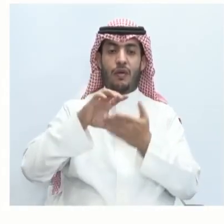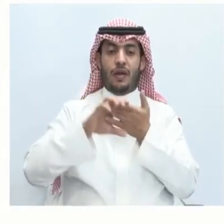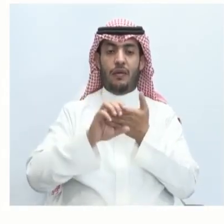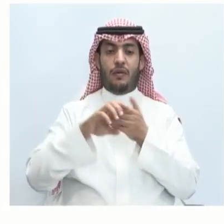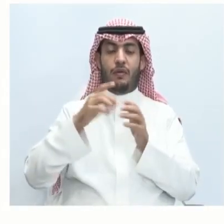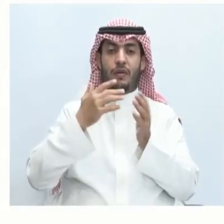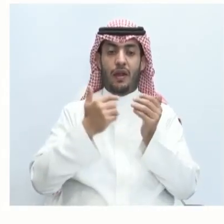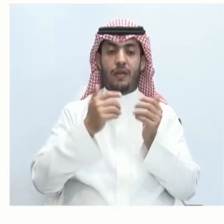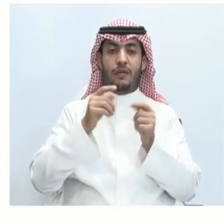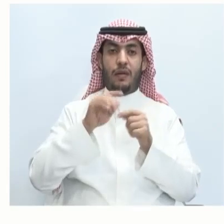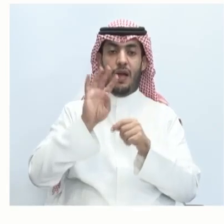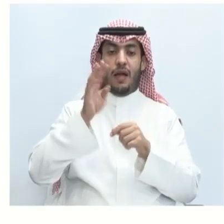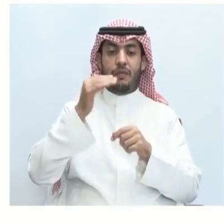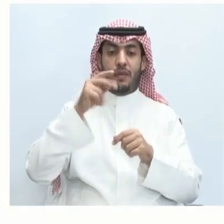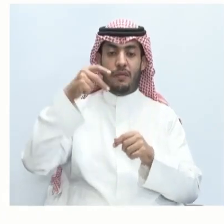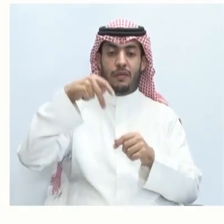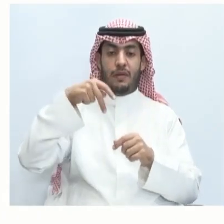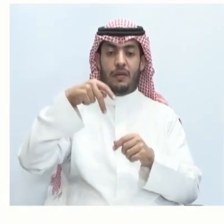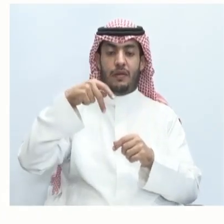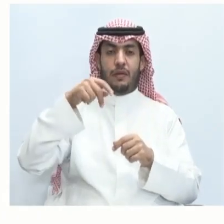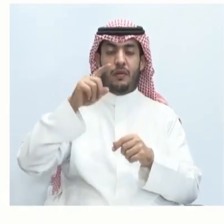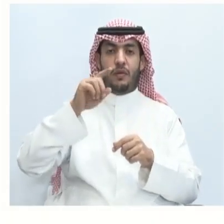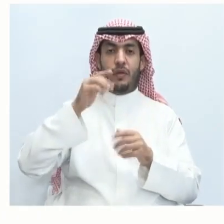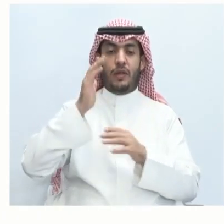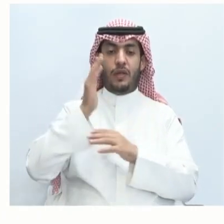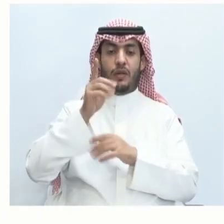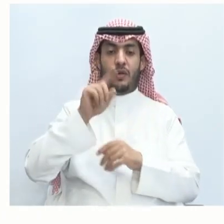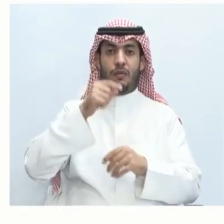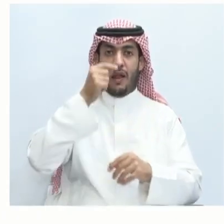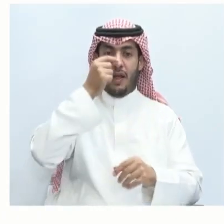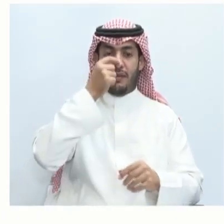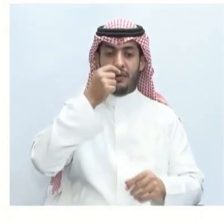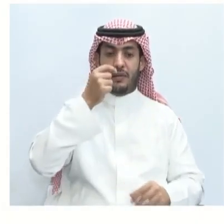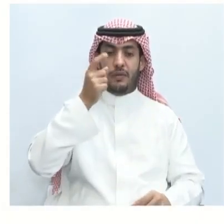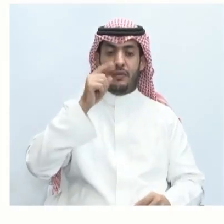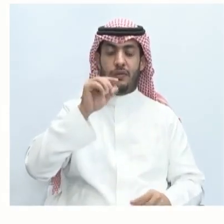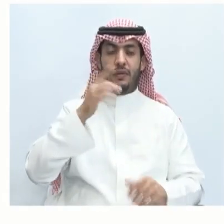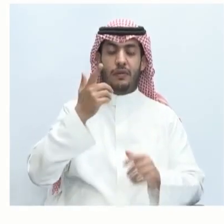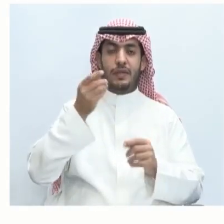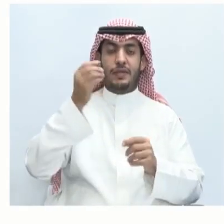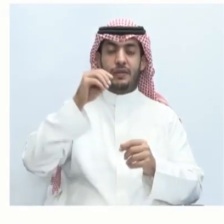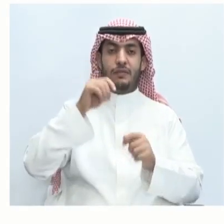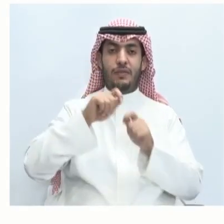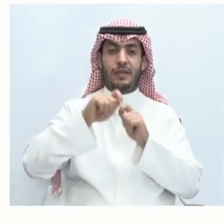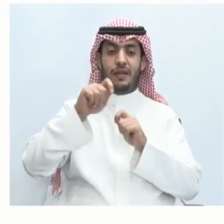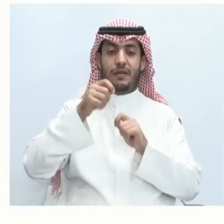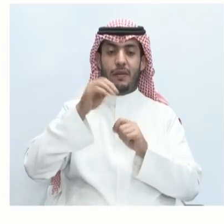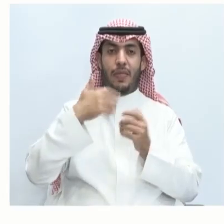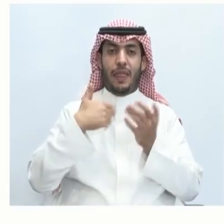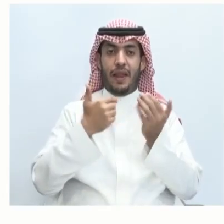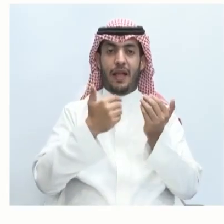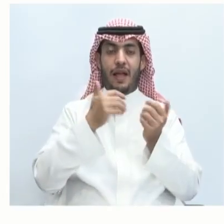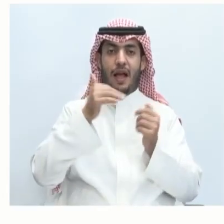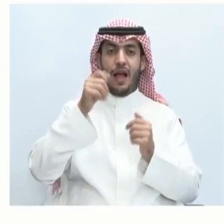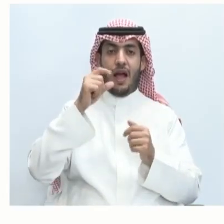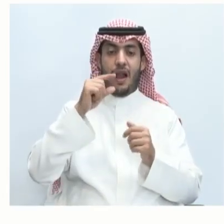وركض مسافه اربعه على ثمانيه كيلو متر يوم الخميس بكم تزيد المسافه التي ركضها